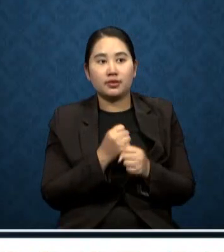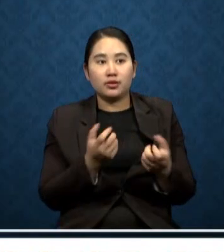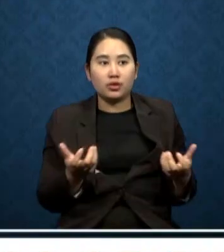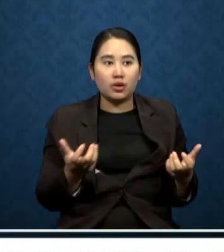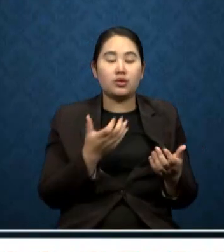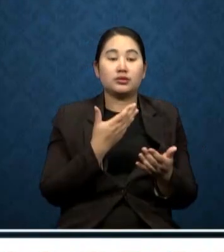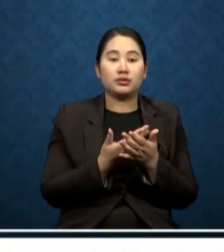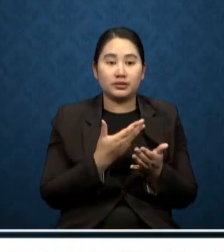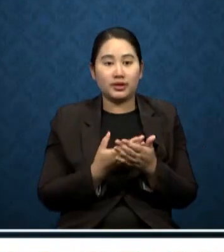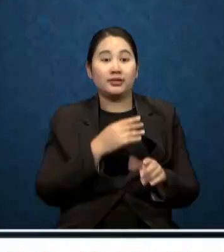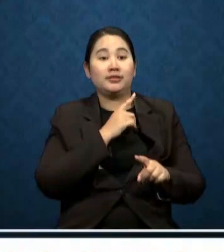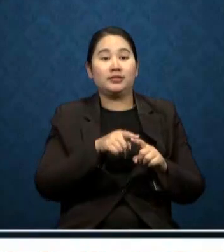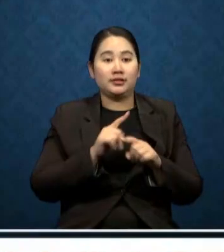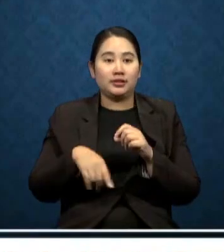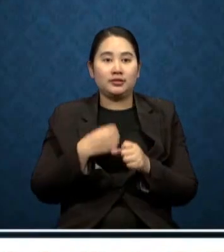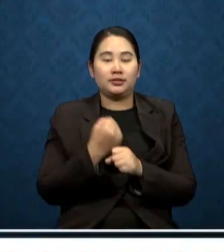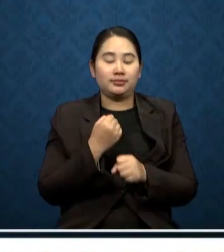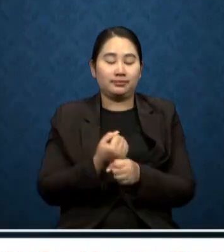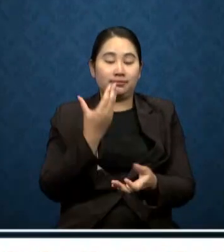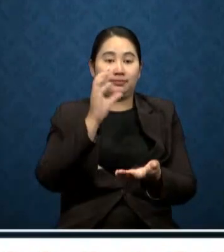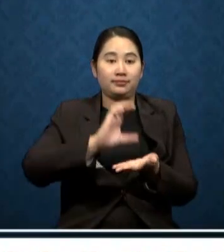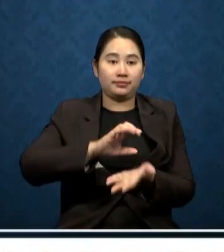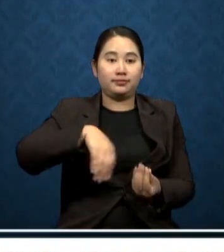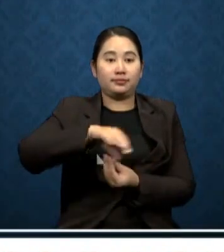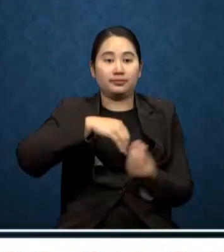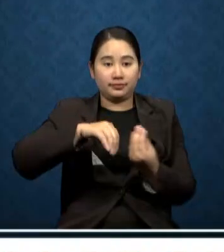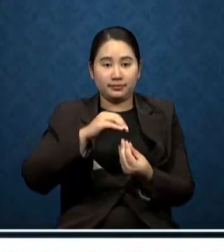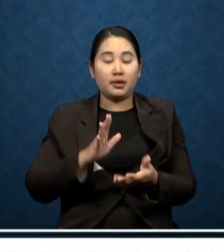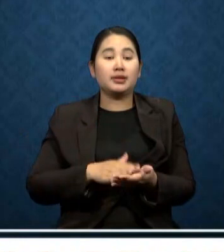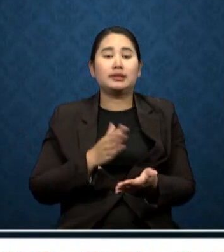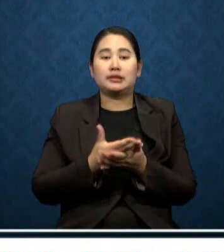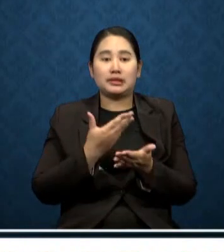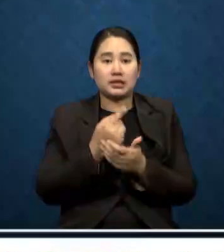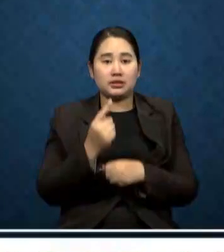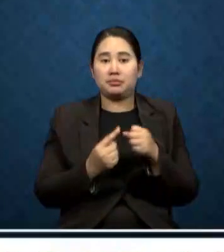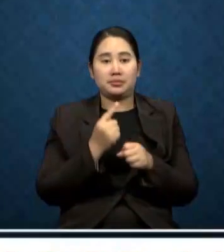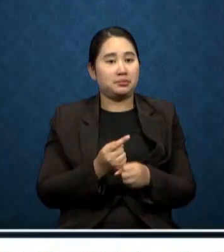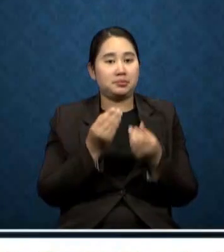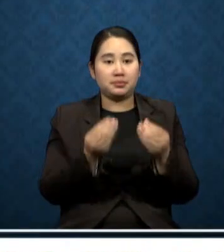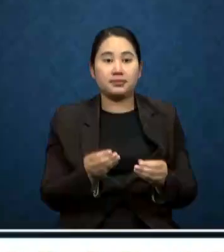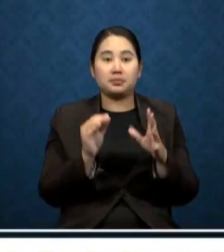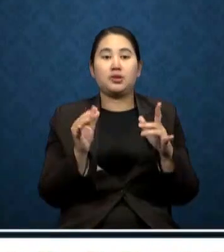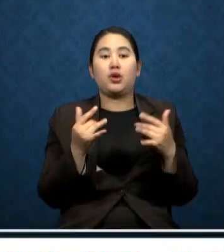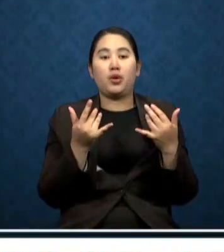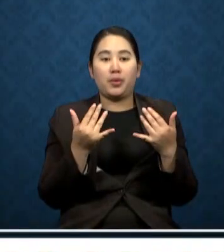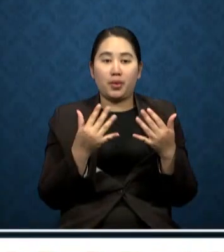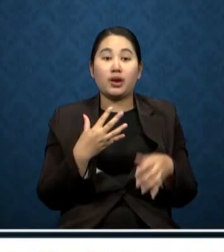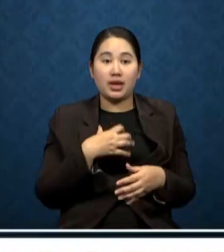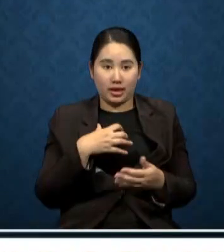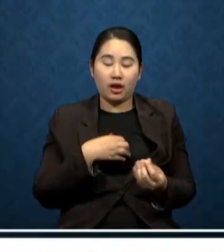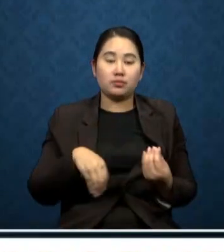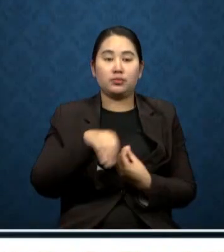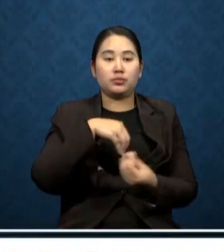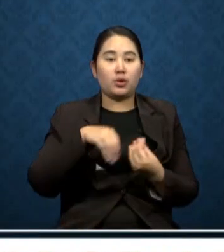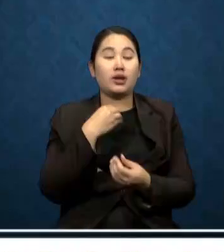ตรงนี้เพื่อจะให้ได้มา เงิกGG์เงินอนก่มี เงินหลปีไม่มีพี่น้มารออยู่ อยากจะใช้กองทุน